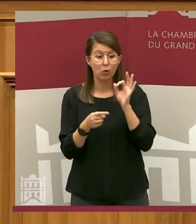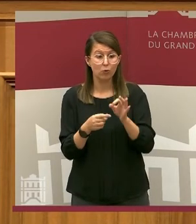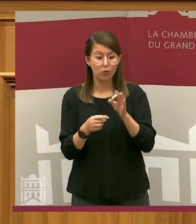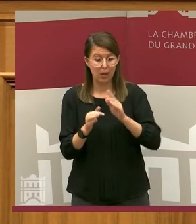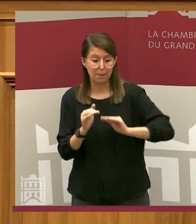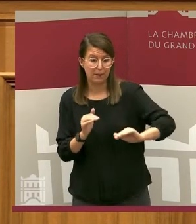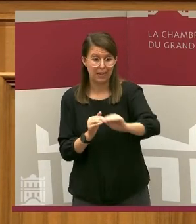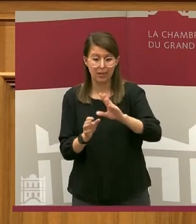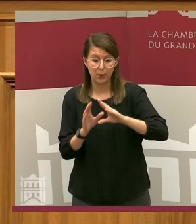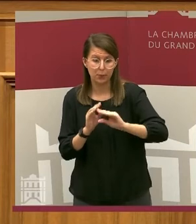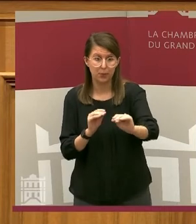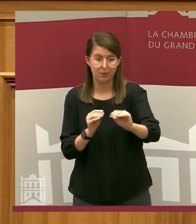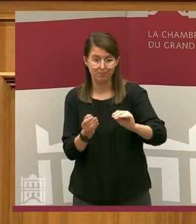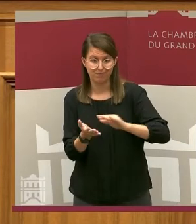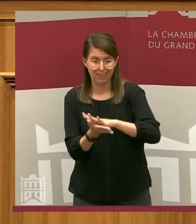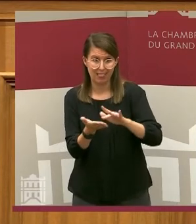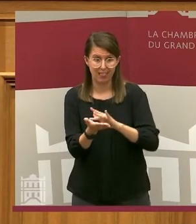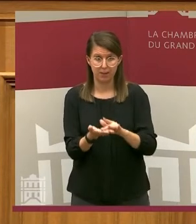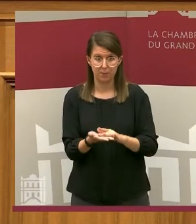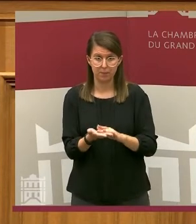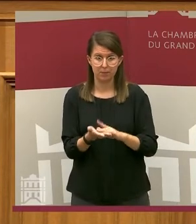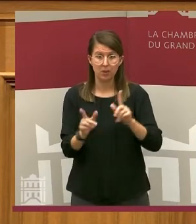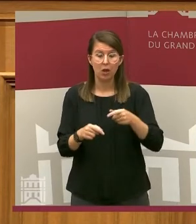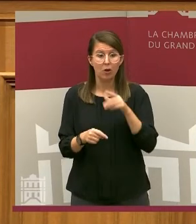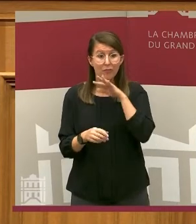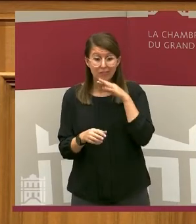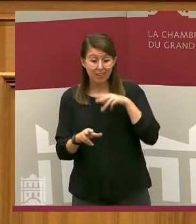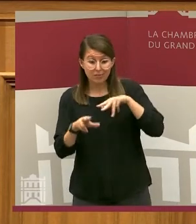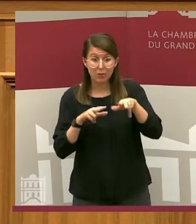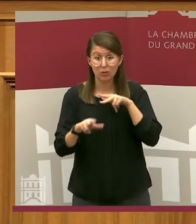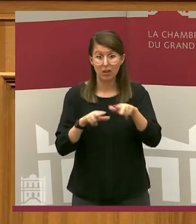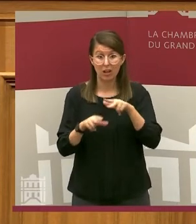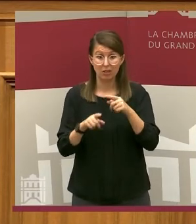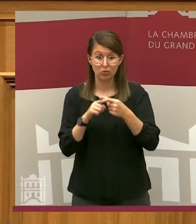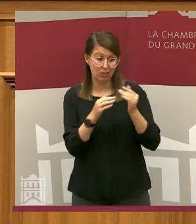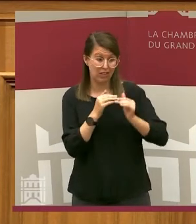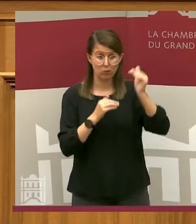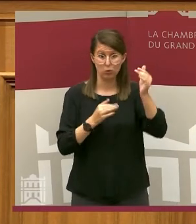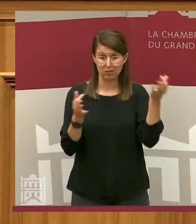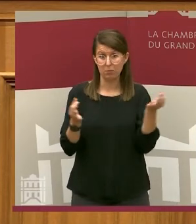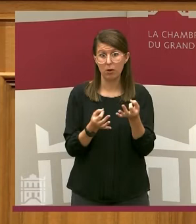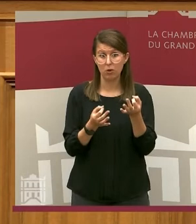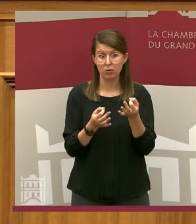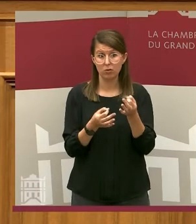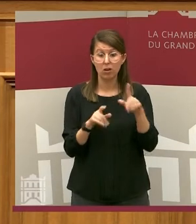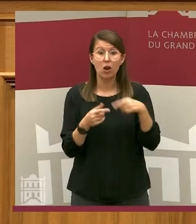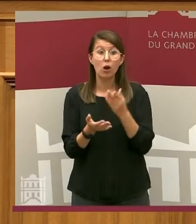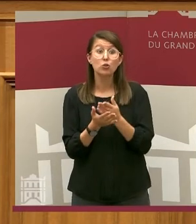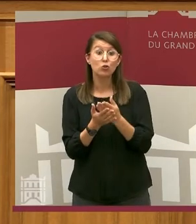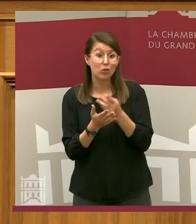Ländereien, als nicht viel bürokratischen Aufwand und Ressourcen voraussetzt. Wir sehen, wie lange sie schon